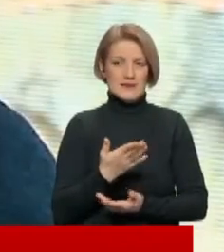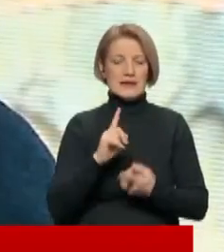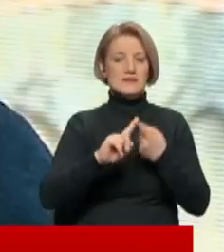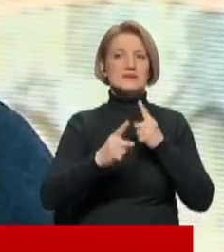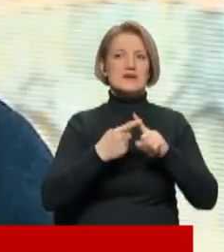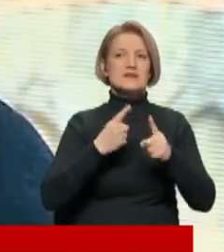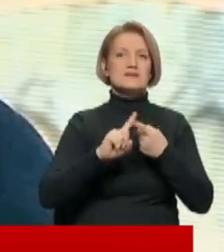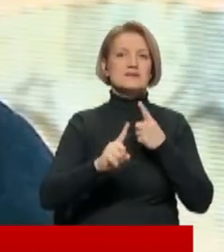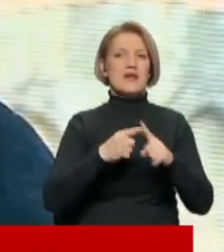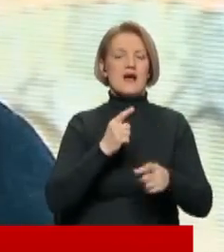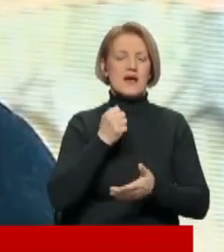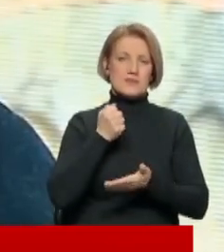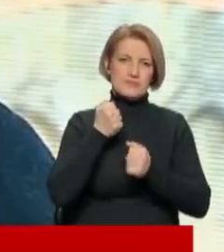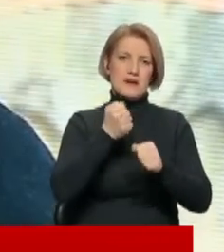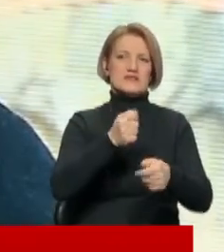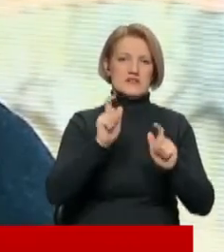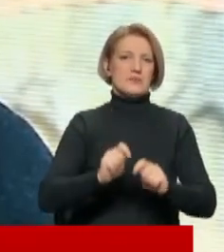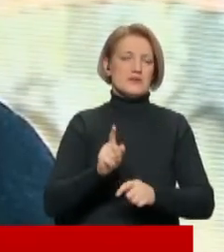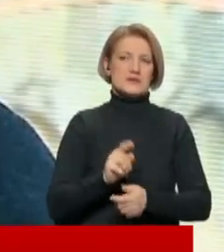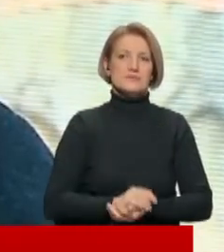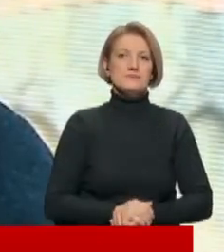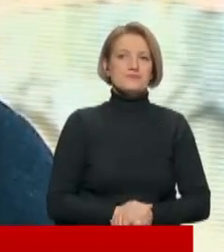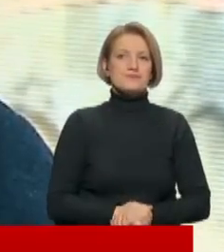siyasi yaptırım uyguladılar